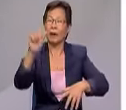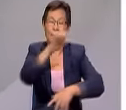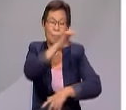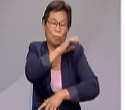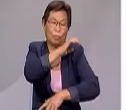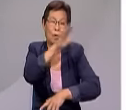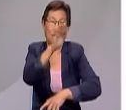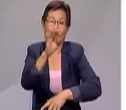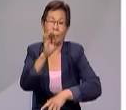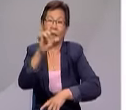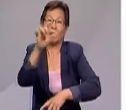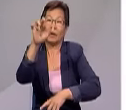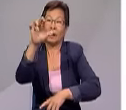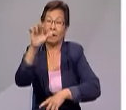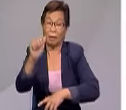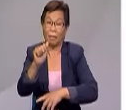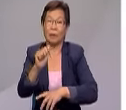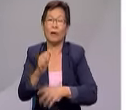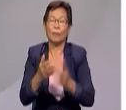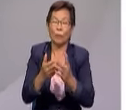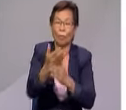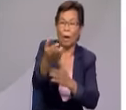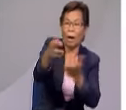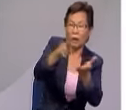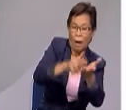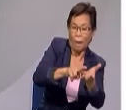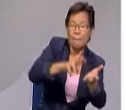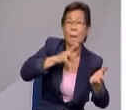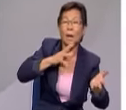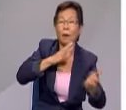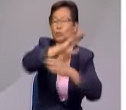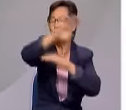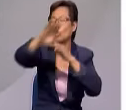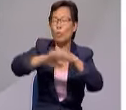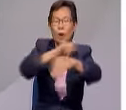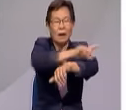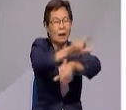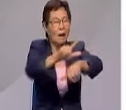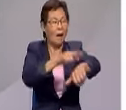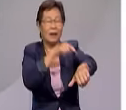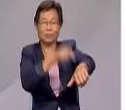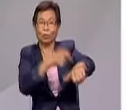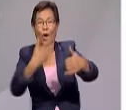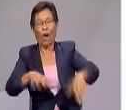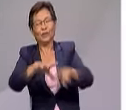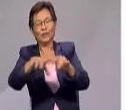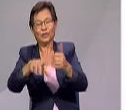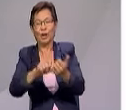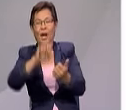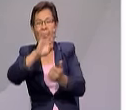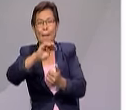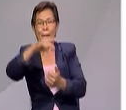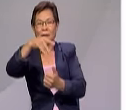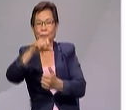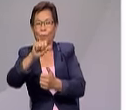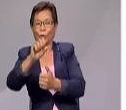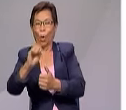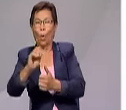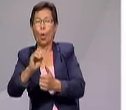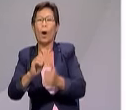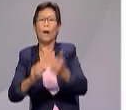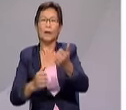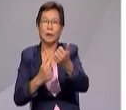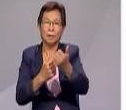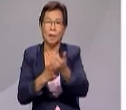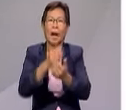Berhad, Datuk Naghib Wahab, menerusi satu kenyataan berkata, kesemua ladang berjaya menerima pensijilan MSPO di bawah piawaian